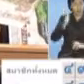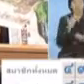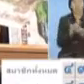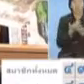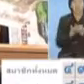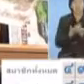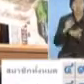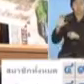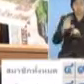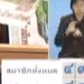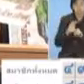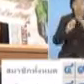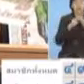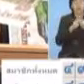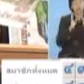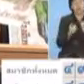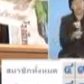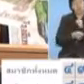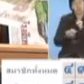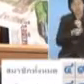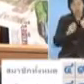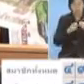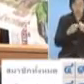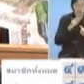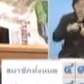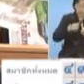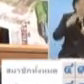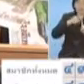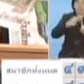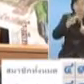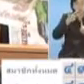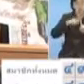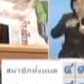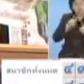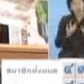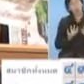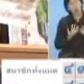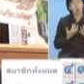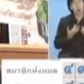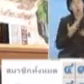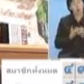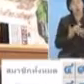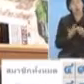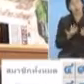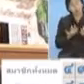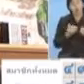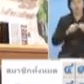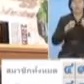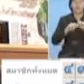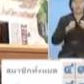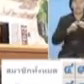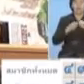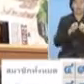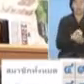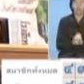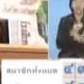าไม่เต็มที่ทําให้พี่น้องชาวนากว่าจะตังค์บางคนรอ2เดือน3เดือน4เดือนผมต้องพูดประเด็นนี้ฮะท่านประธานถ้าท่าน